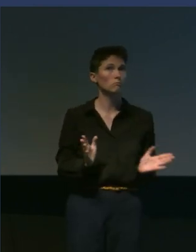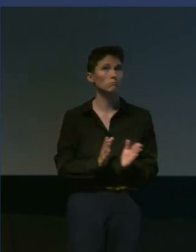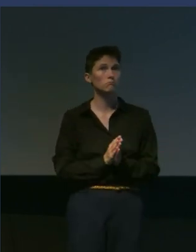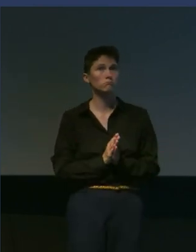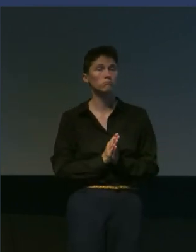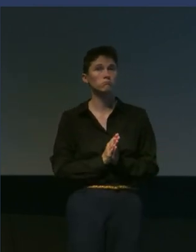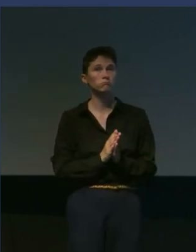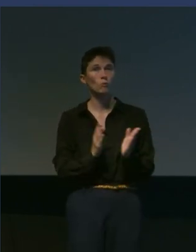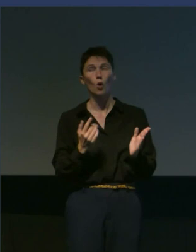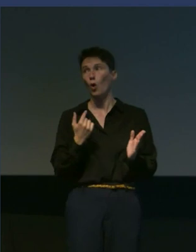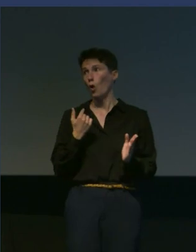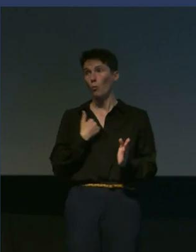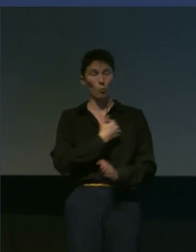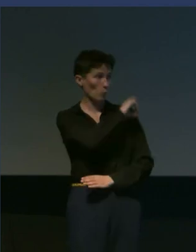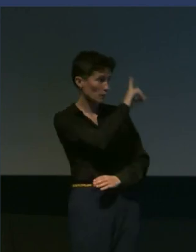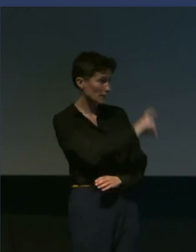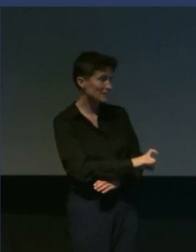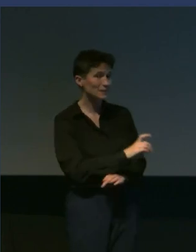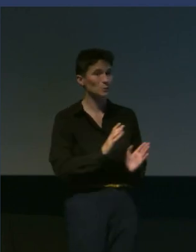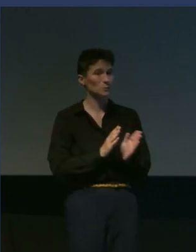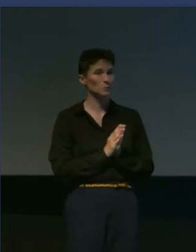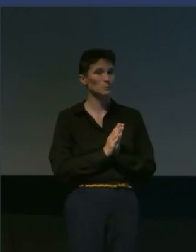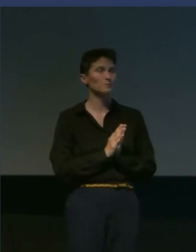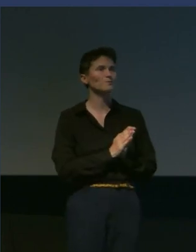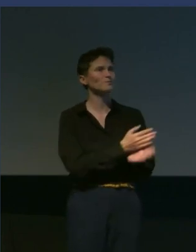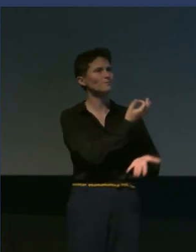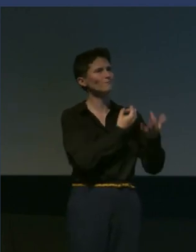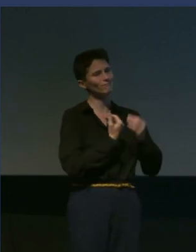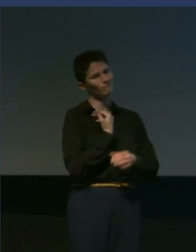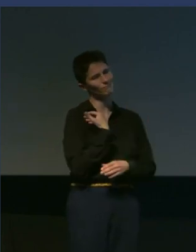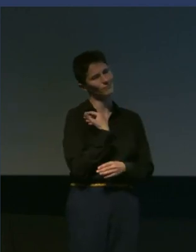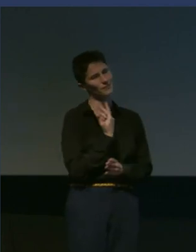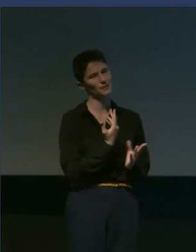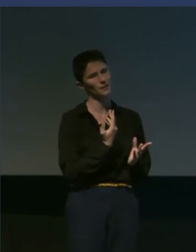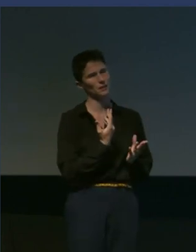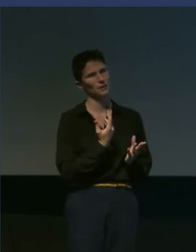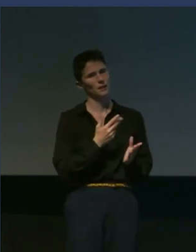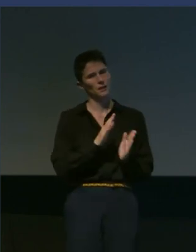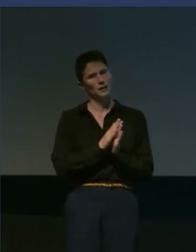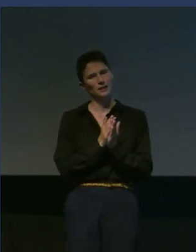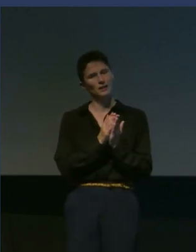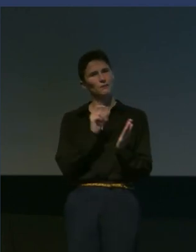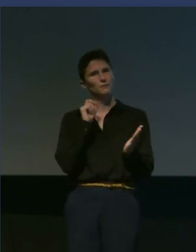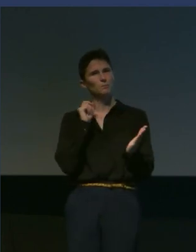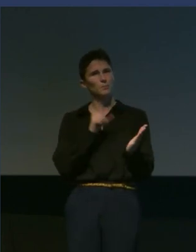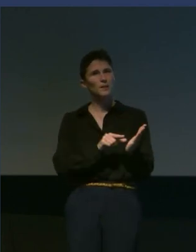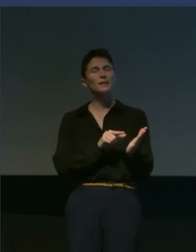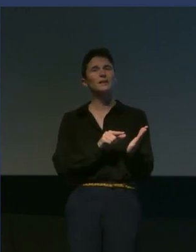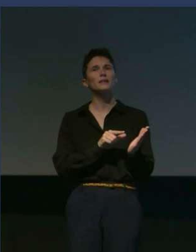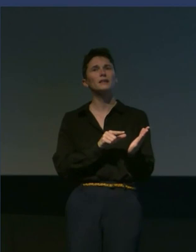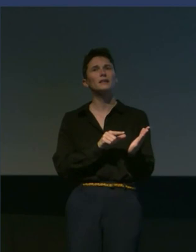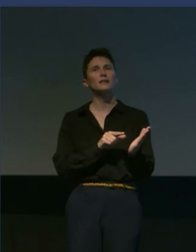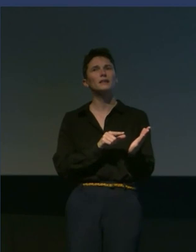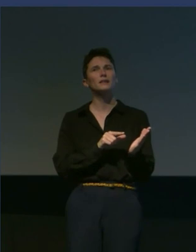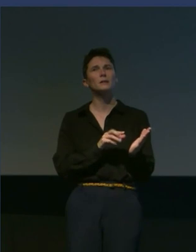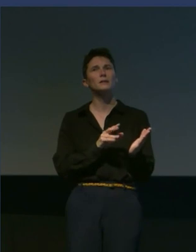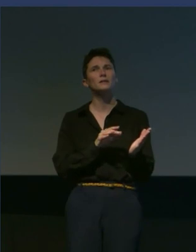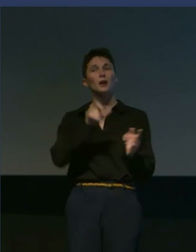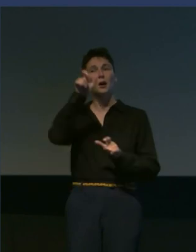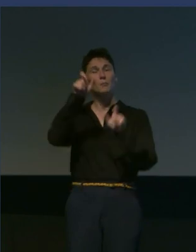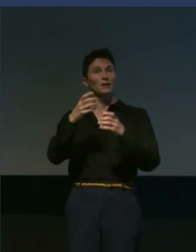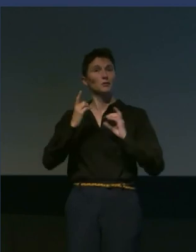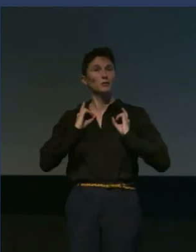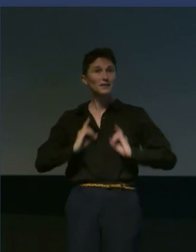Bon, tu as une question, vu que tu as parlé tout à l'heure du fait que justement ce livre a été remis à des députés,